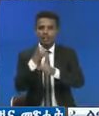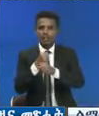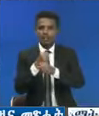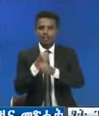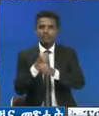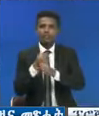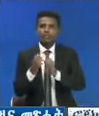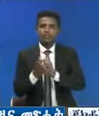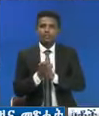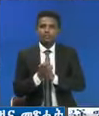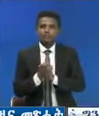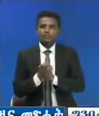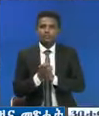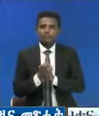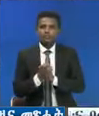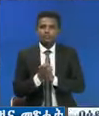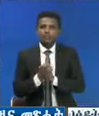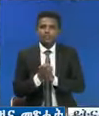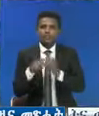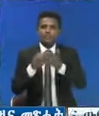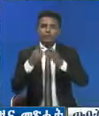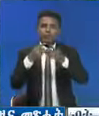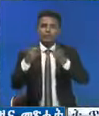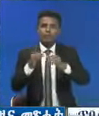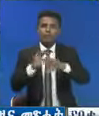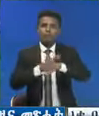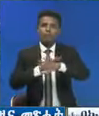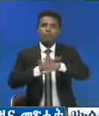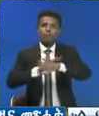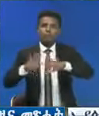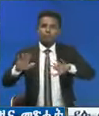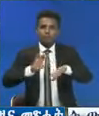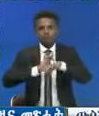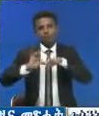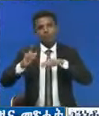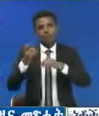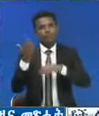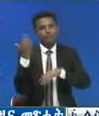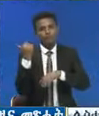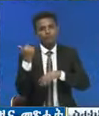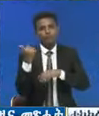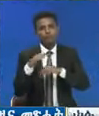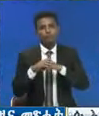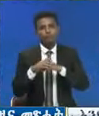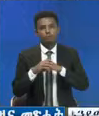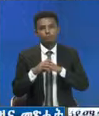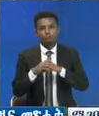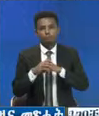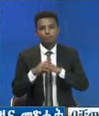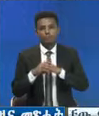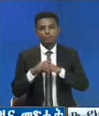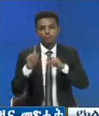እንዲያውም ምንም የለም ነበር፣ እዚህ ቦታ ላይ ሜዳ ነው ነበር። አሁን ታውካዱ ብዙ ወደ ታመት ወደ 3 ብር